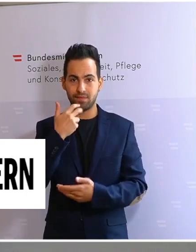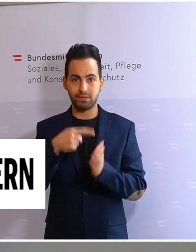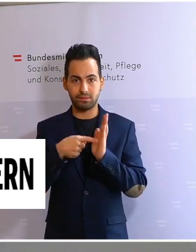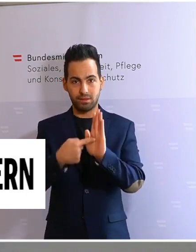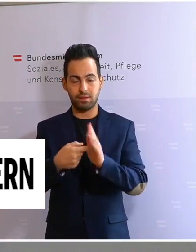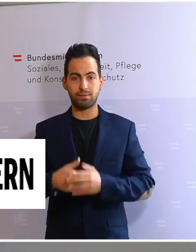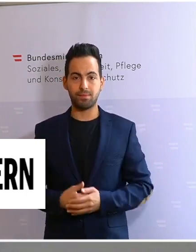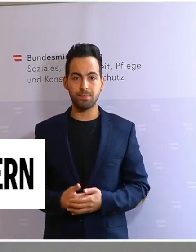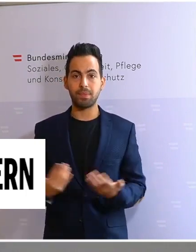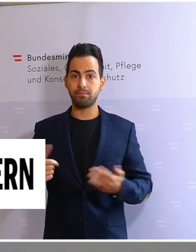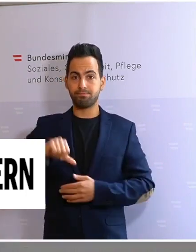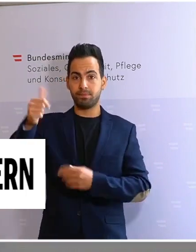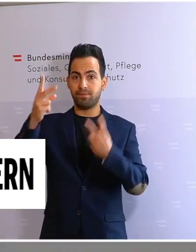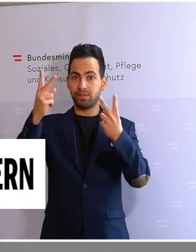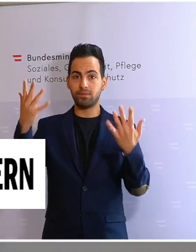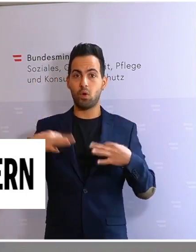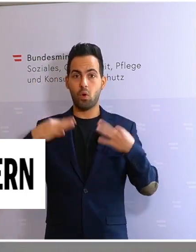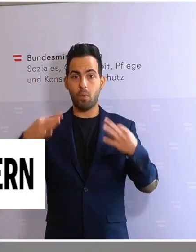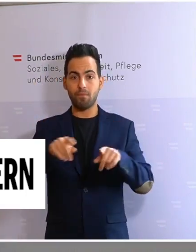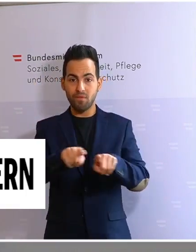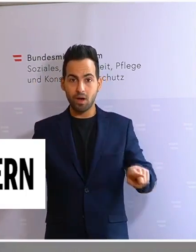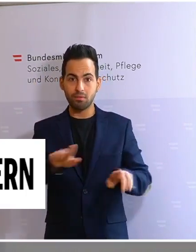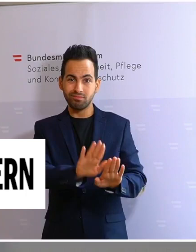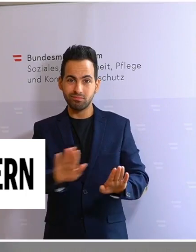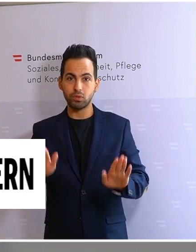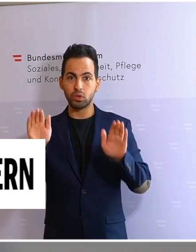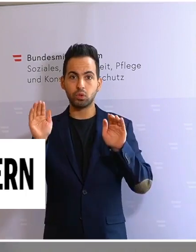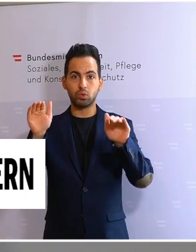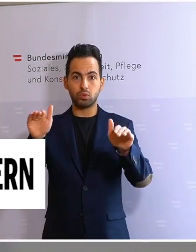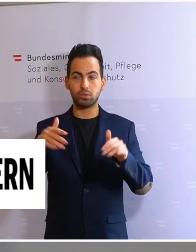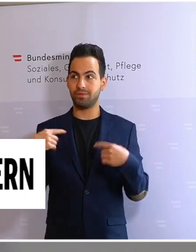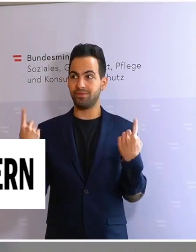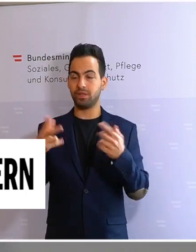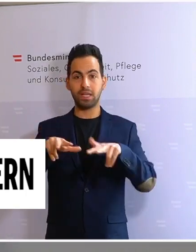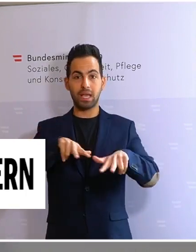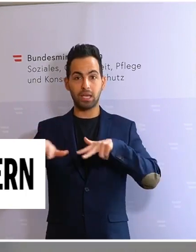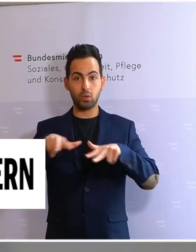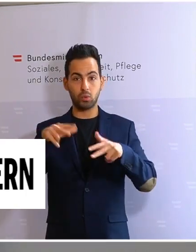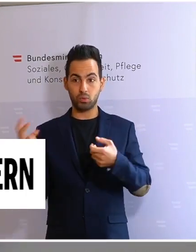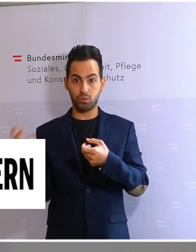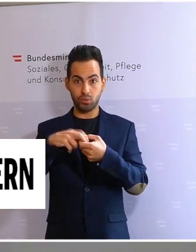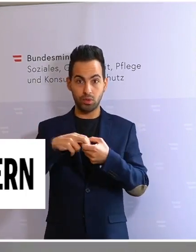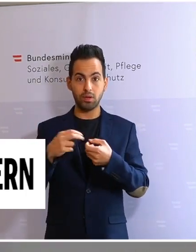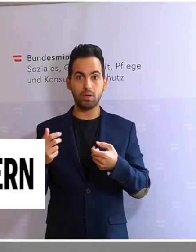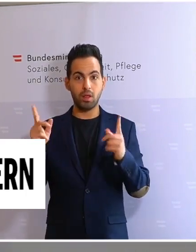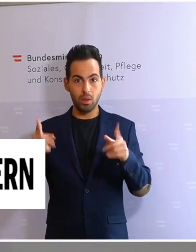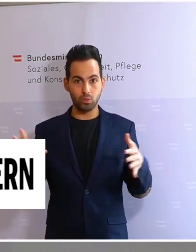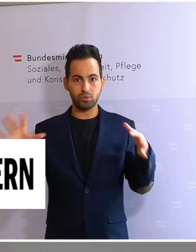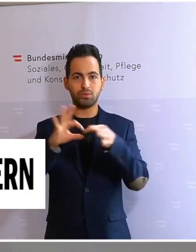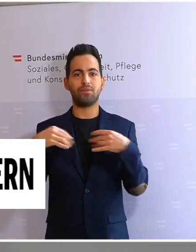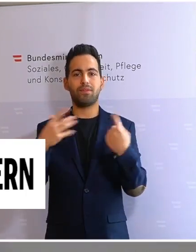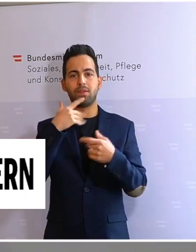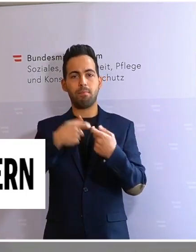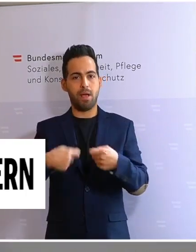Die oberste Priorität hat natürlich immer der Schutz der Opfer und wir haben seit Beginn dieser Regierungsbeteiligung sehr viele Maßnahmen